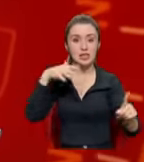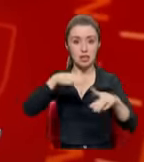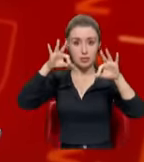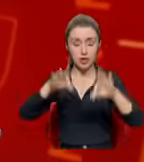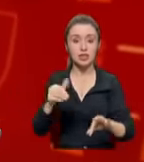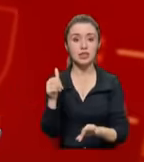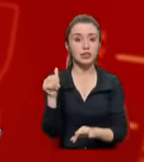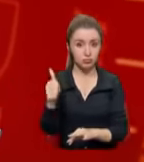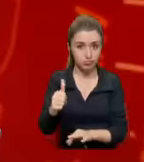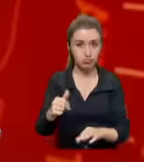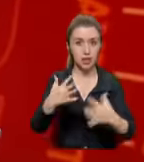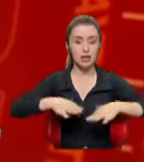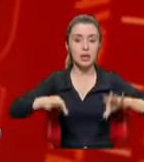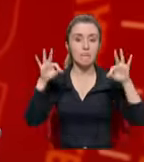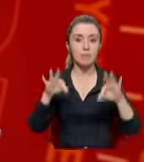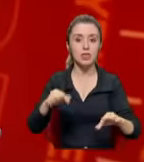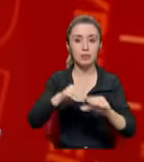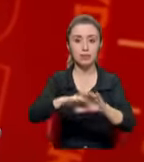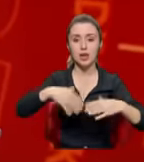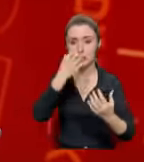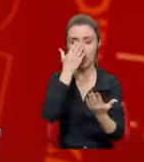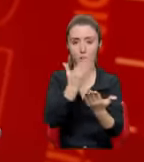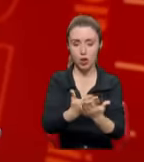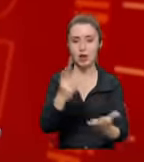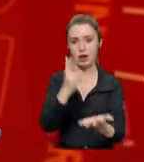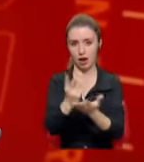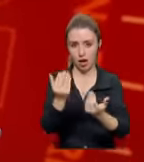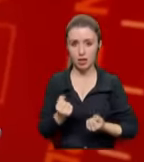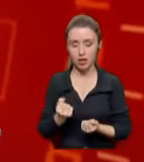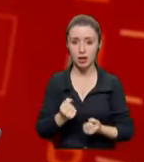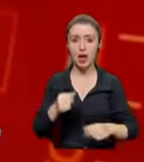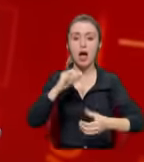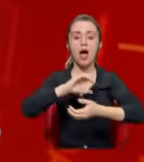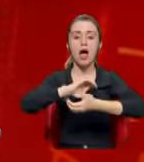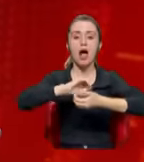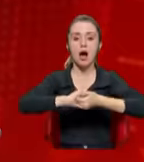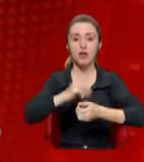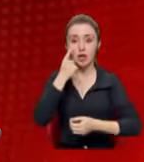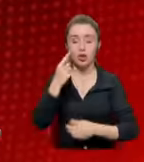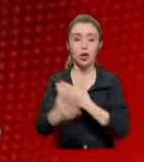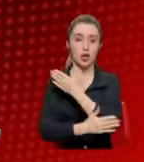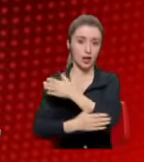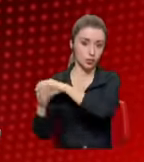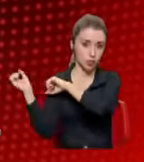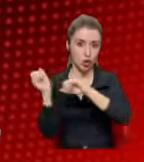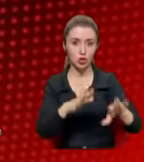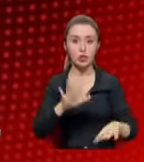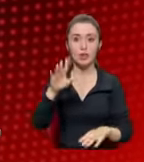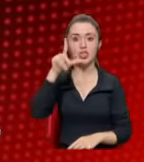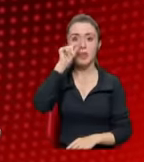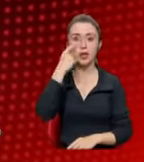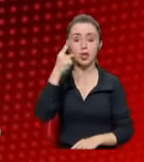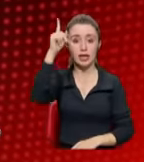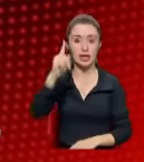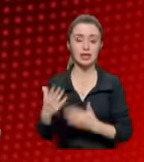hazırlıklara başladık meclise önergesi verdik karar aldık AFAD koordinasyonu da yardım gönderiyoruz 5 Mart'ta da